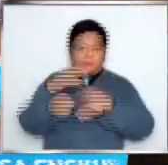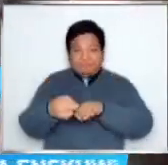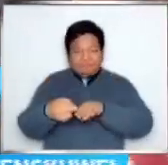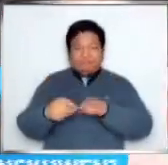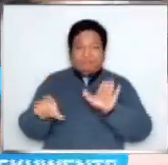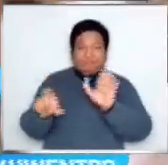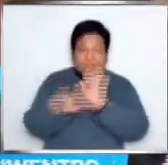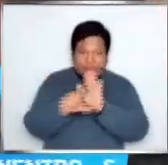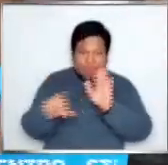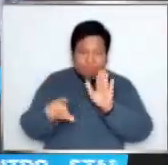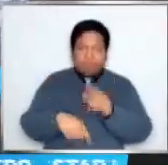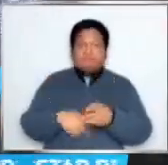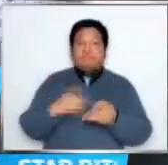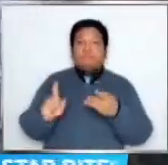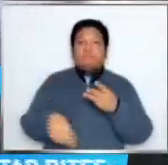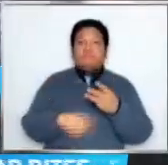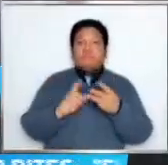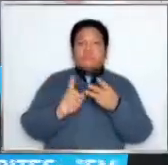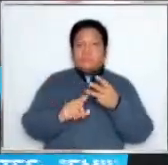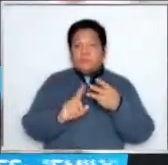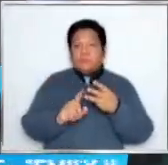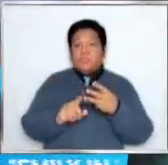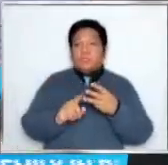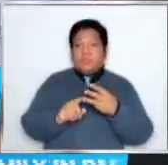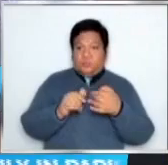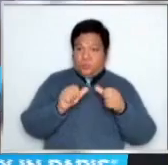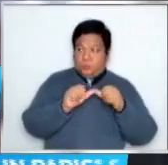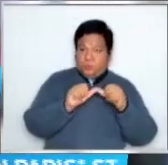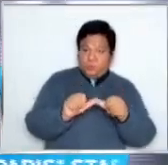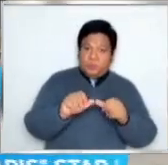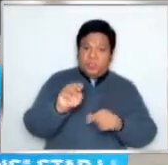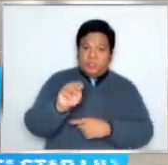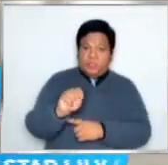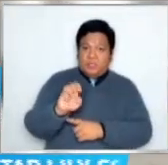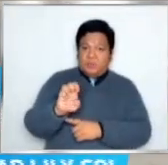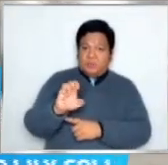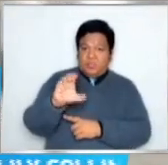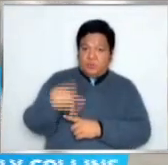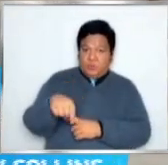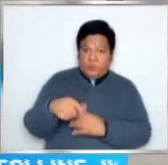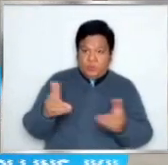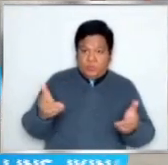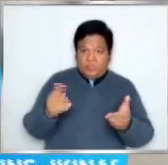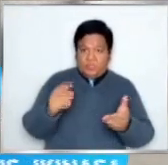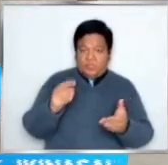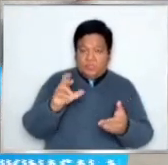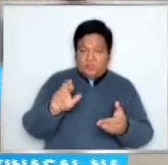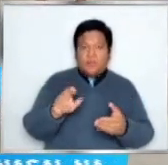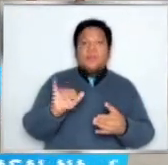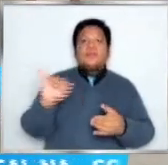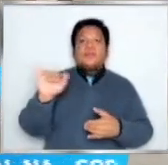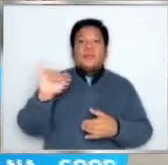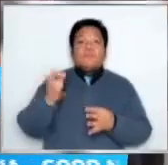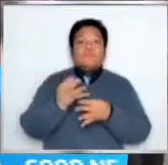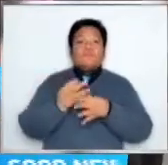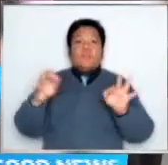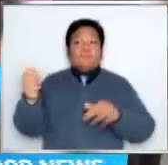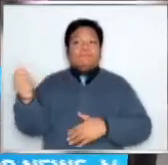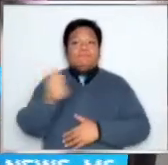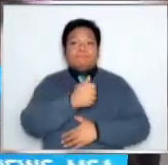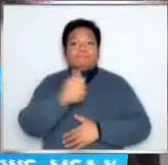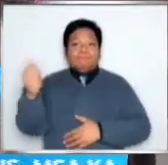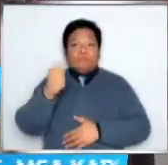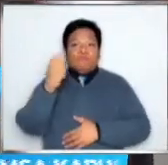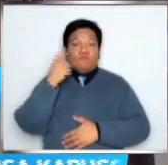nail spa. At dahil extended nga ang MECQ sa Metro Manila, extended din ang libreng sakay ng mga bakunadong